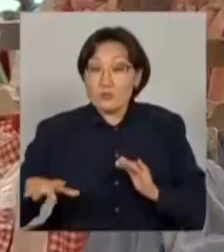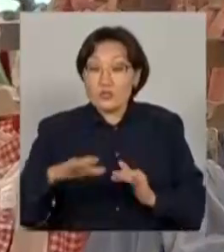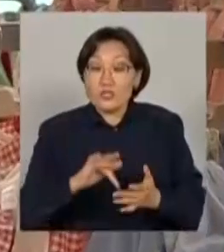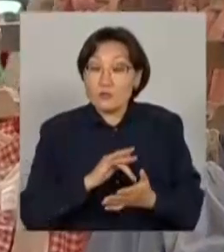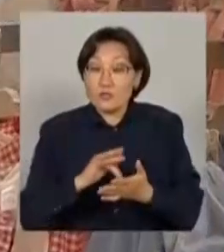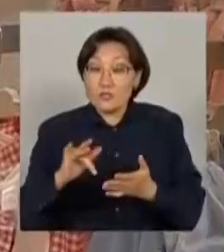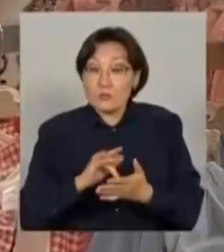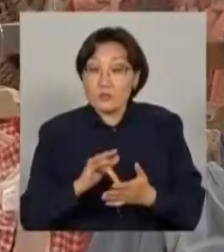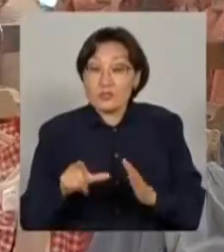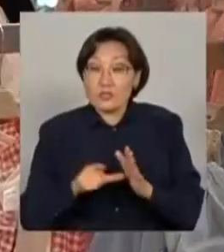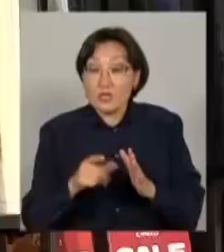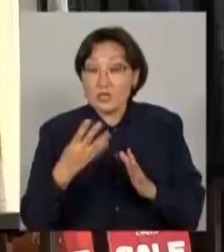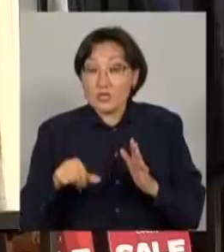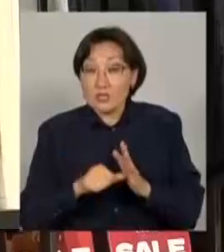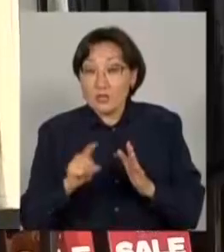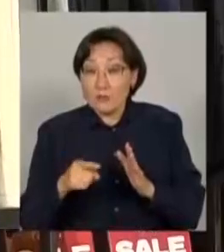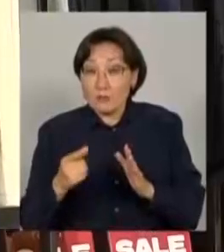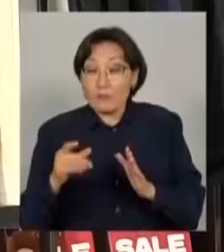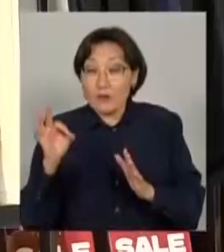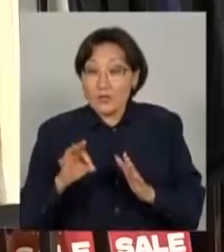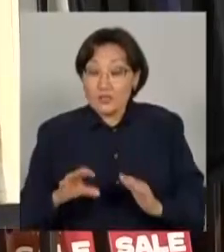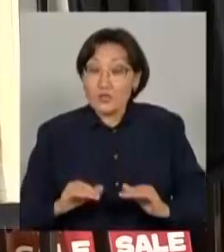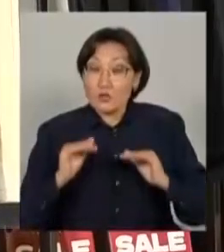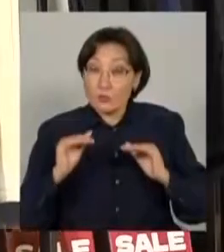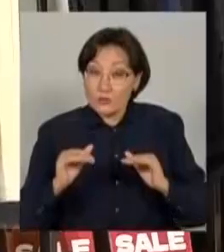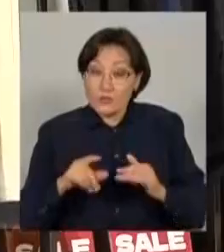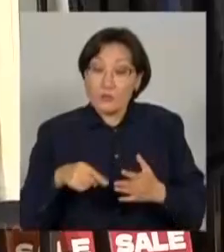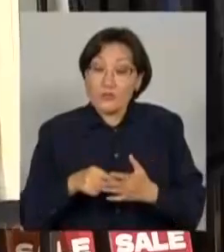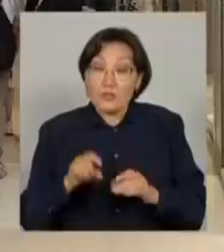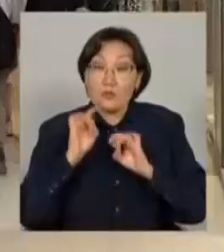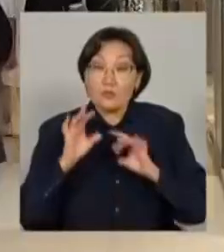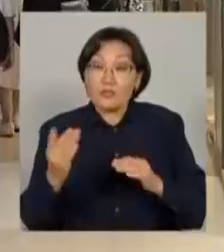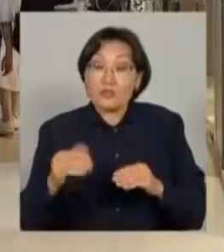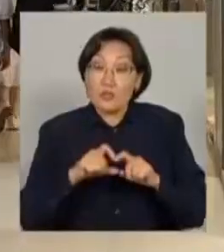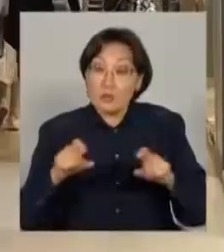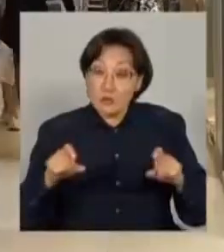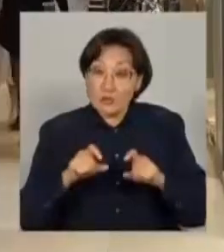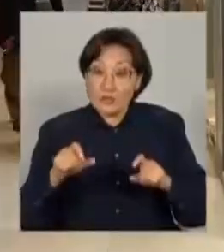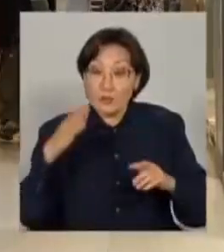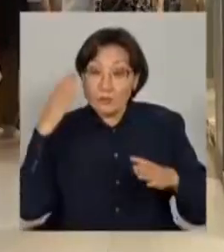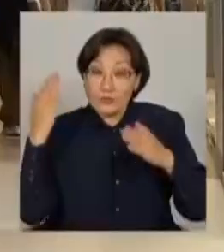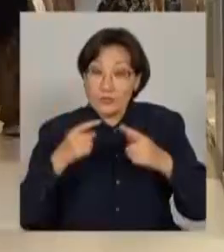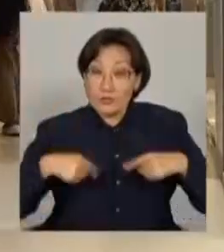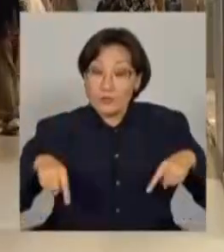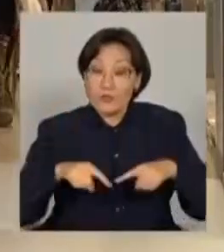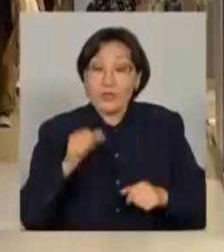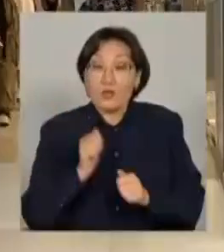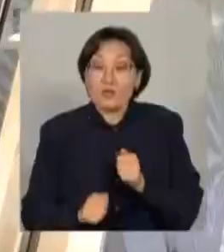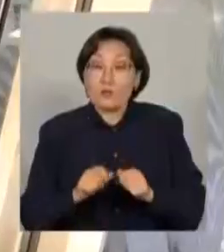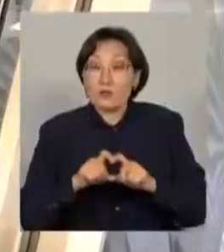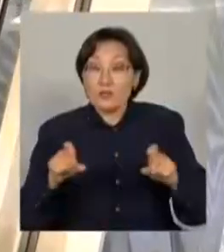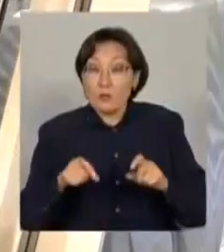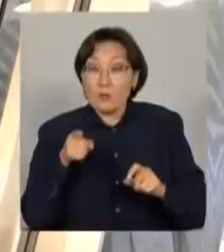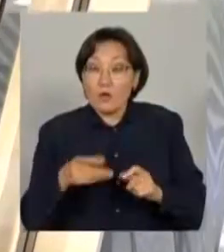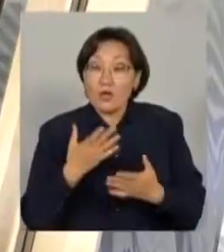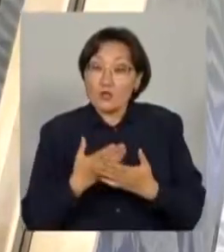республикалық бюджетке салық 46% өсіммен төленген. Мәселен, қаладағы танымал мына сауда ойын сау орталығының әр желісі мыңға жуық